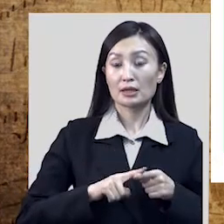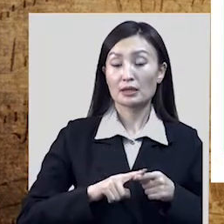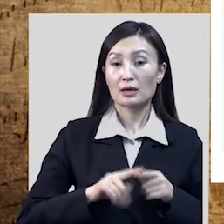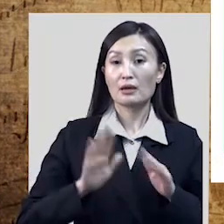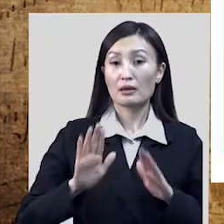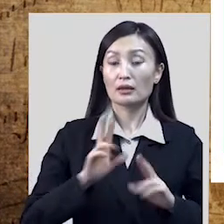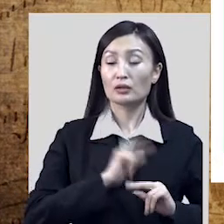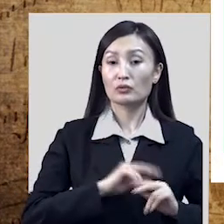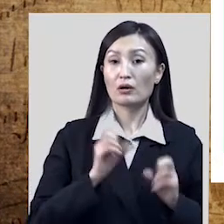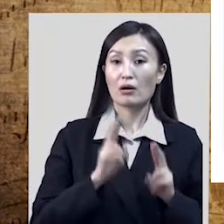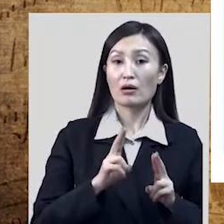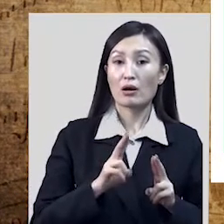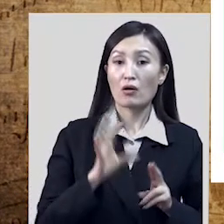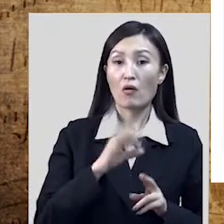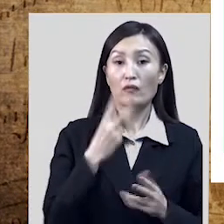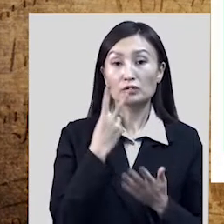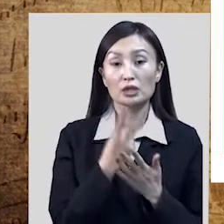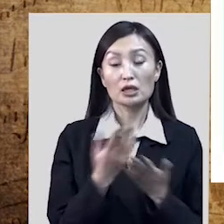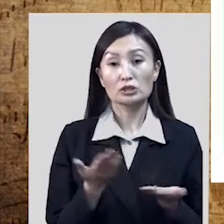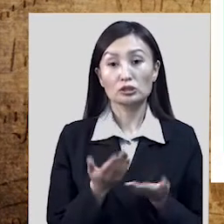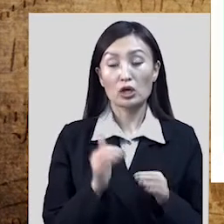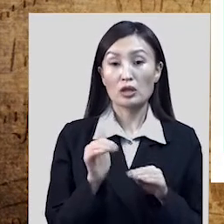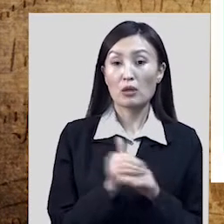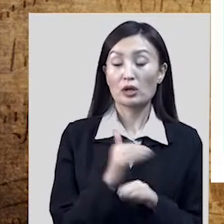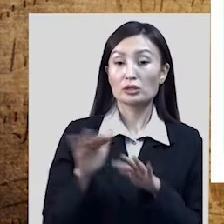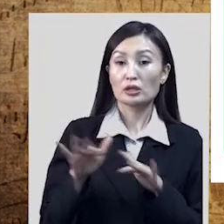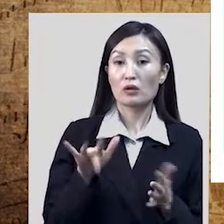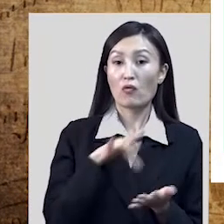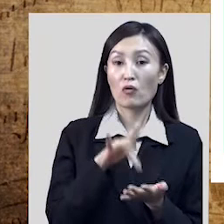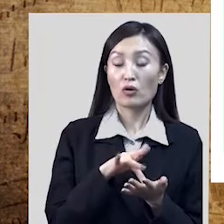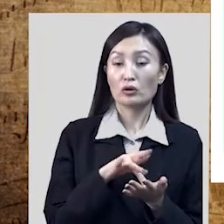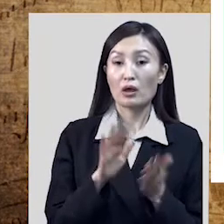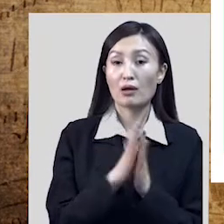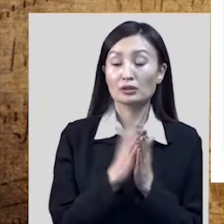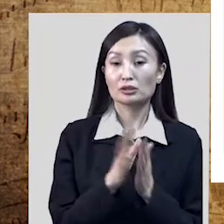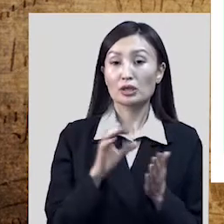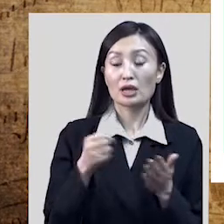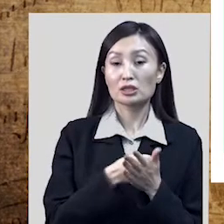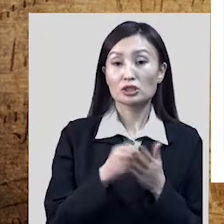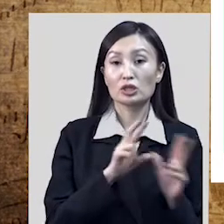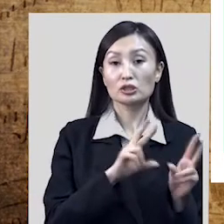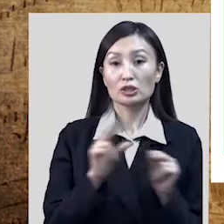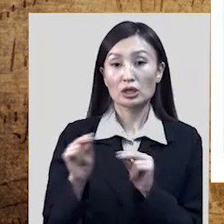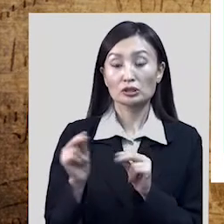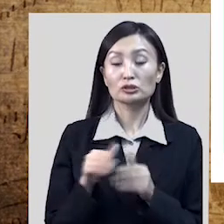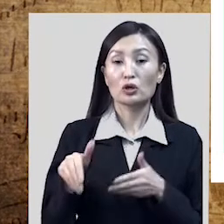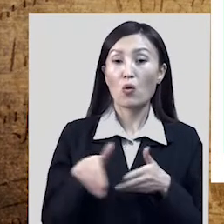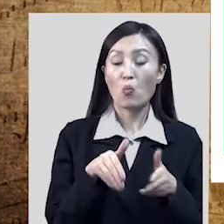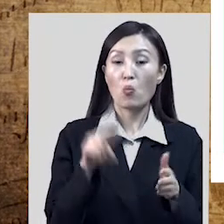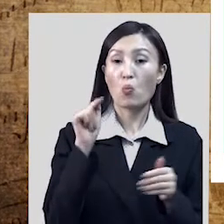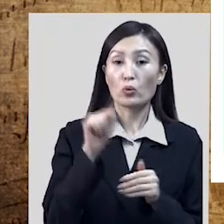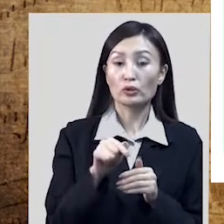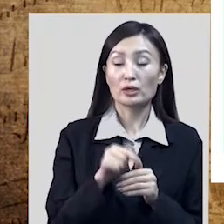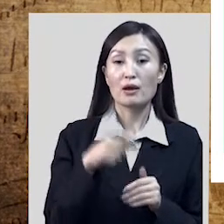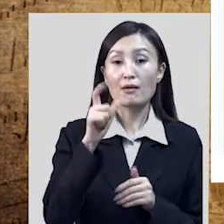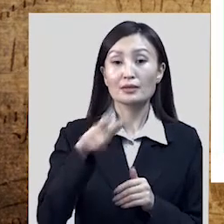такие его труды как трактат о взглядах жителей добродетельного города книга о достижениях счастья указания пути и счастья